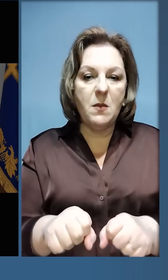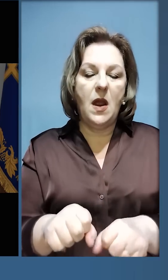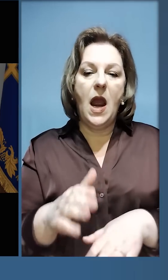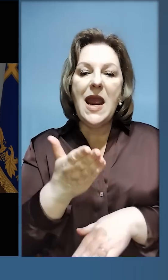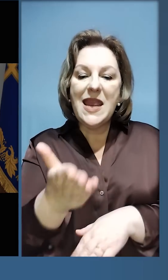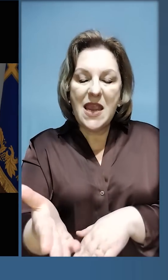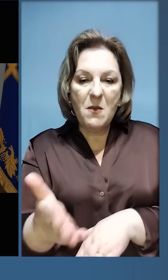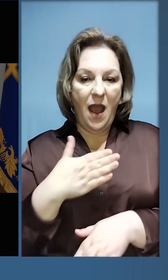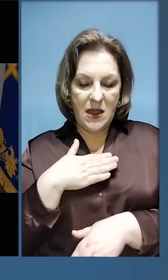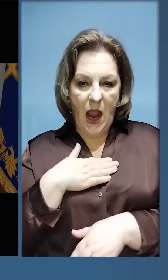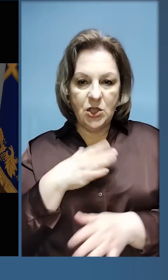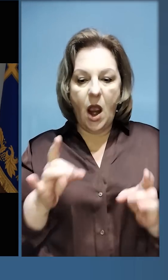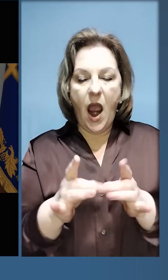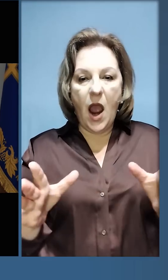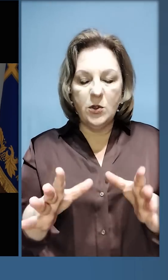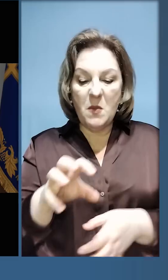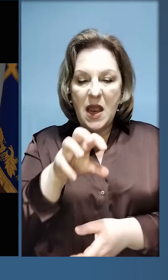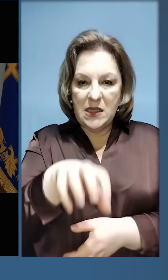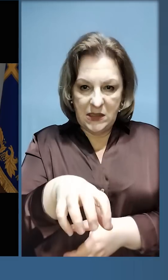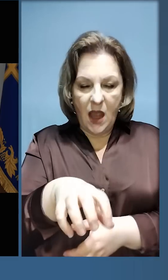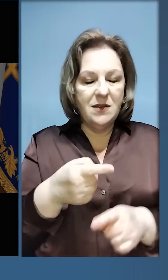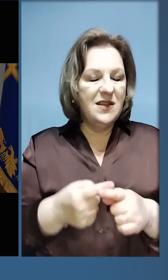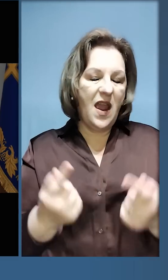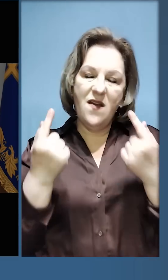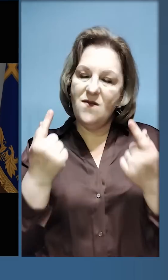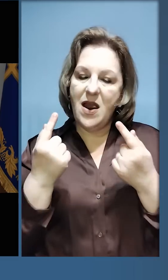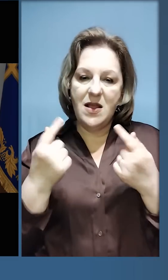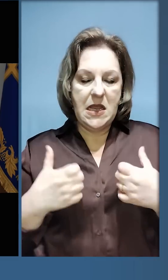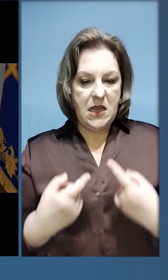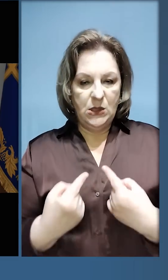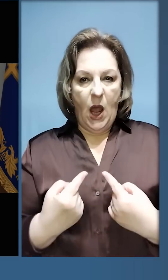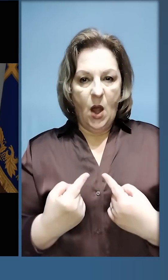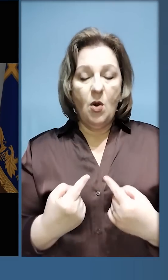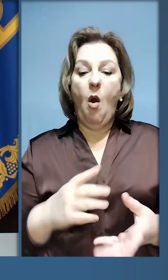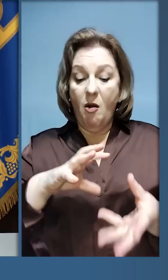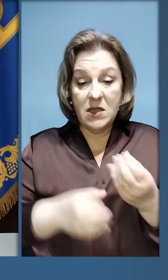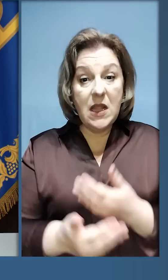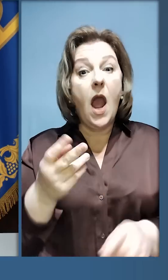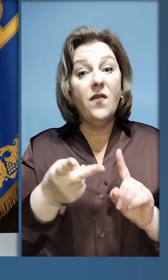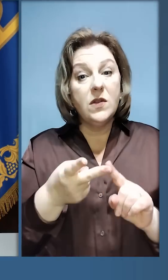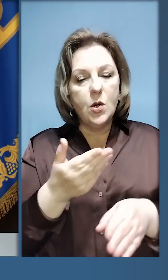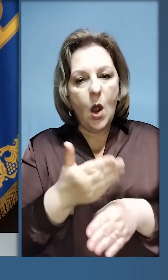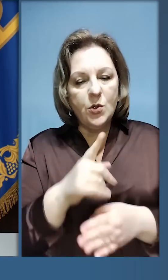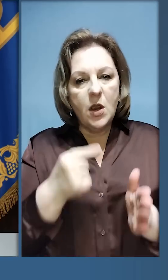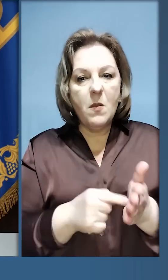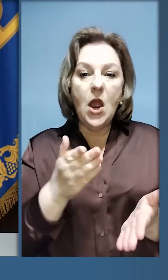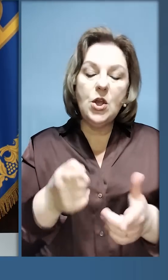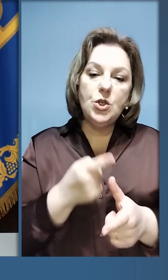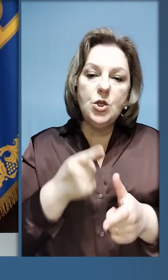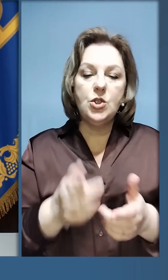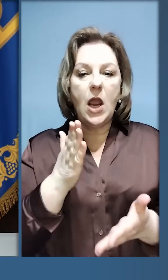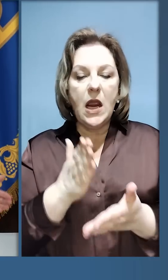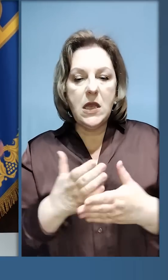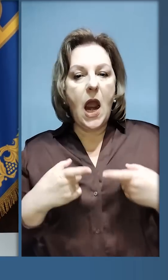Окупація їми нашої атомної станції – це вже велика загроза. Це вже наслідки. Друга частина питання – чи